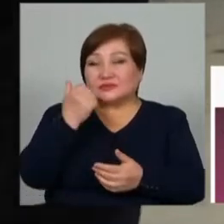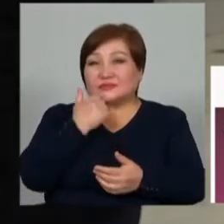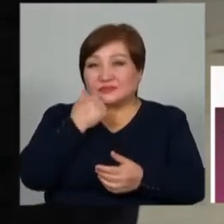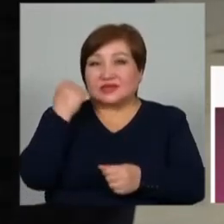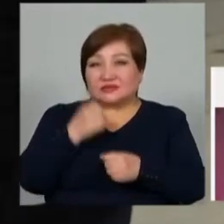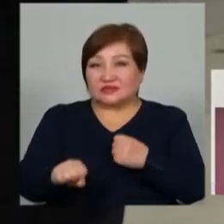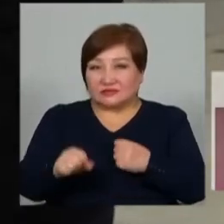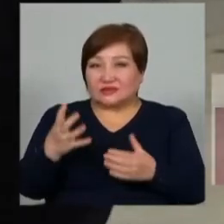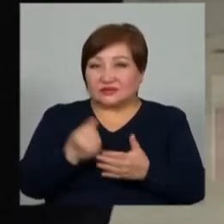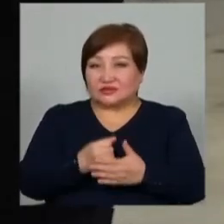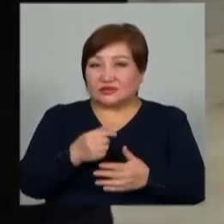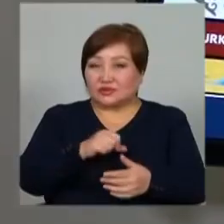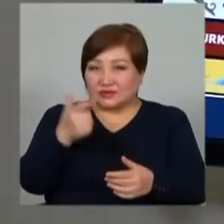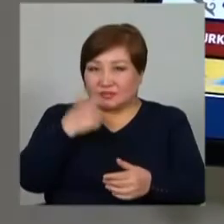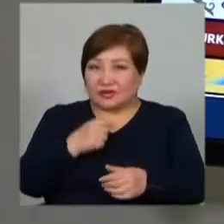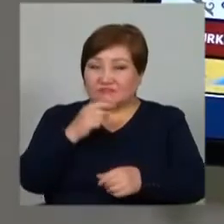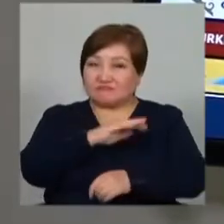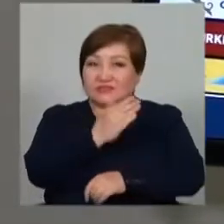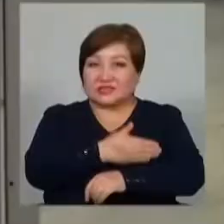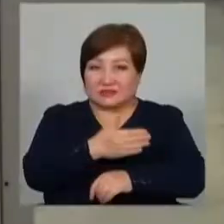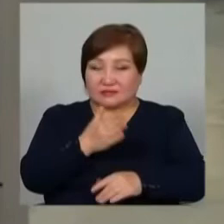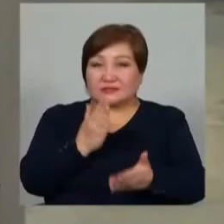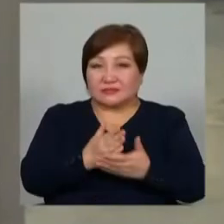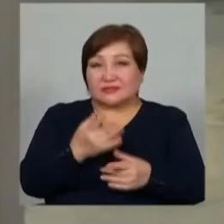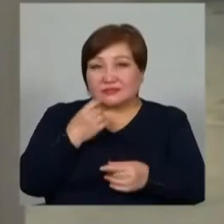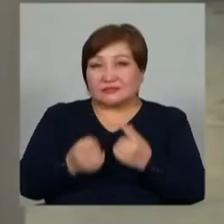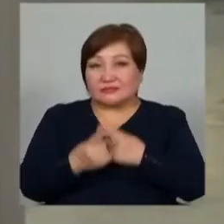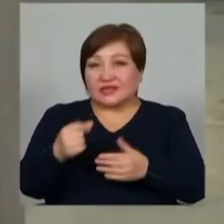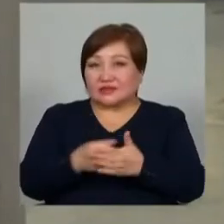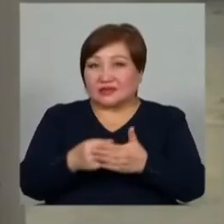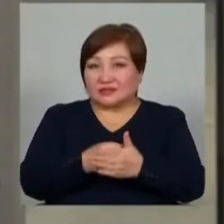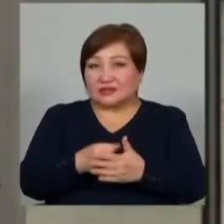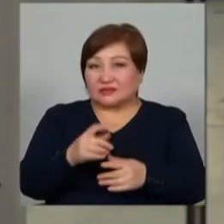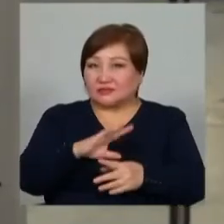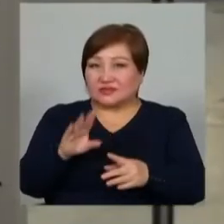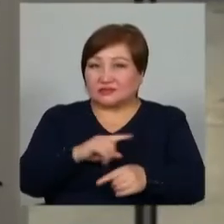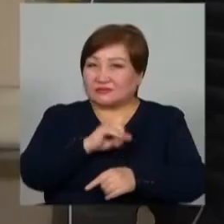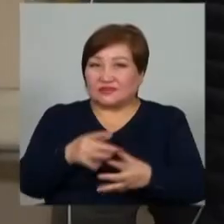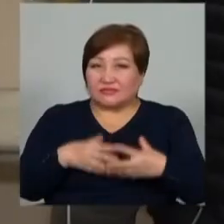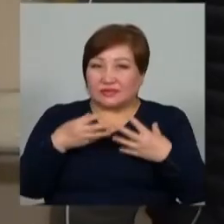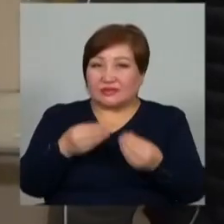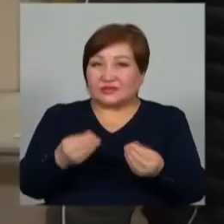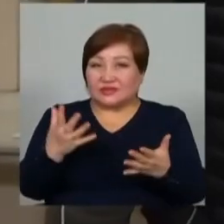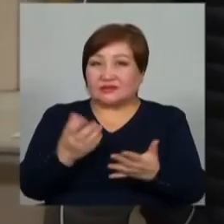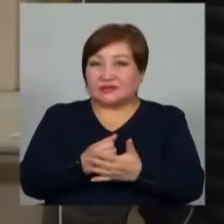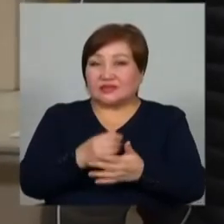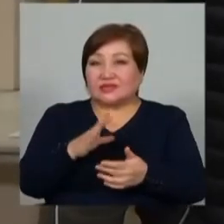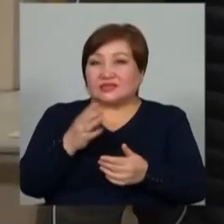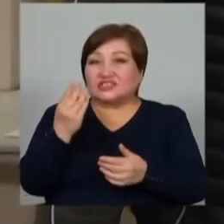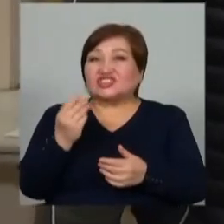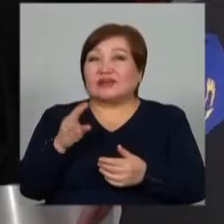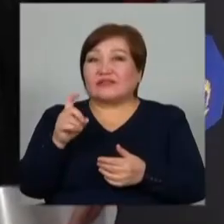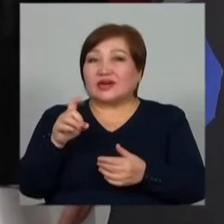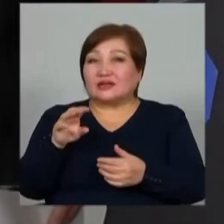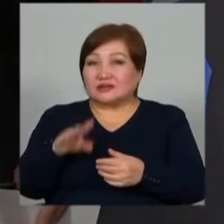Өзін кәдімгі мықты екенін дәлелдеді. Өте керемет әсер алдық. Бұл ары қарай жалғасады деп ойлаймыз ғой, ары қарай. Шавкаттың ендігі мақсаты жыл